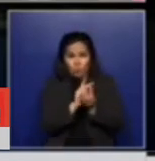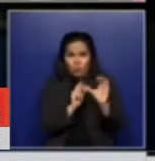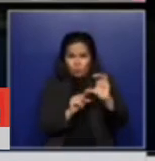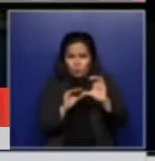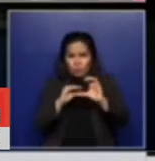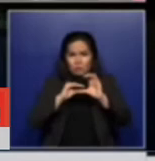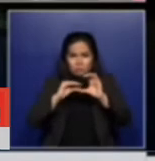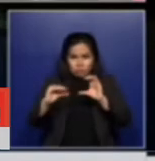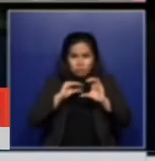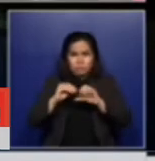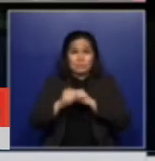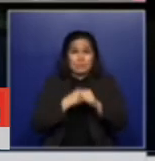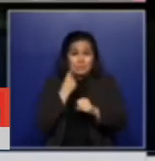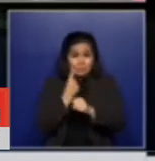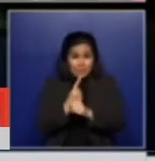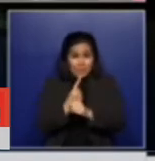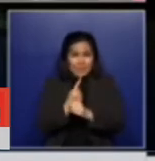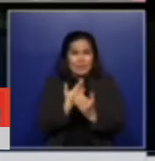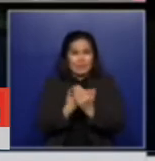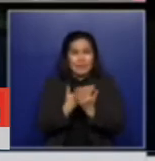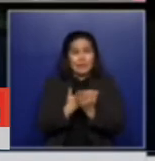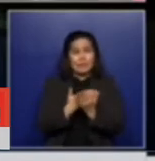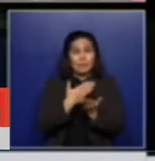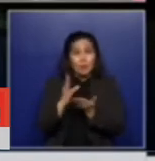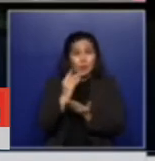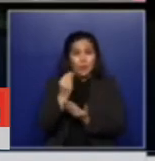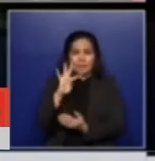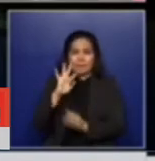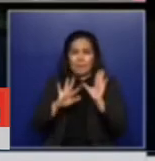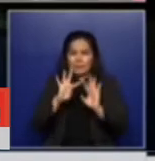ละ 44,000 ล้านบาท